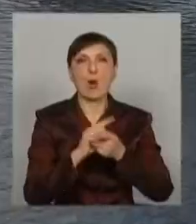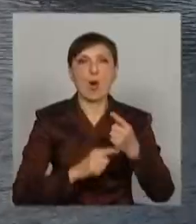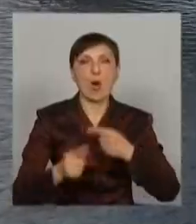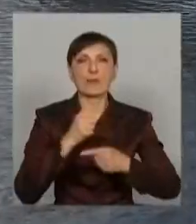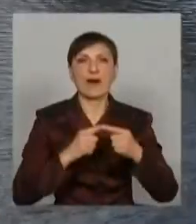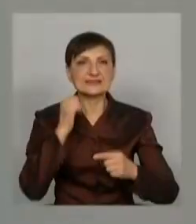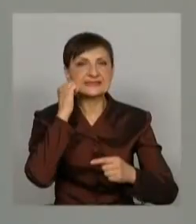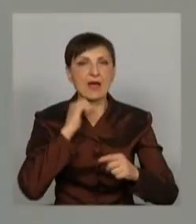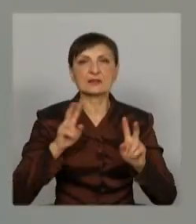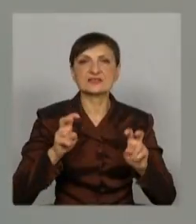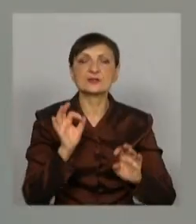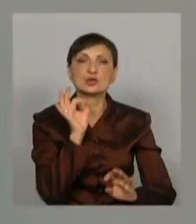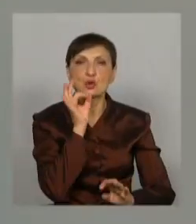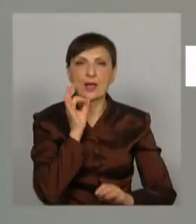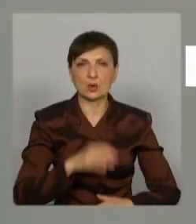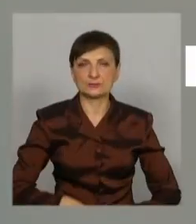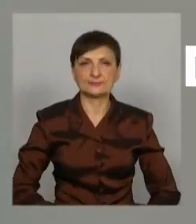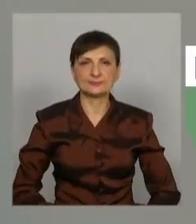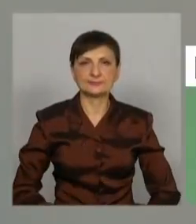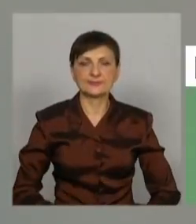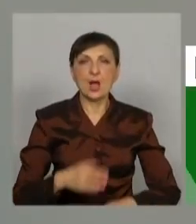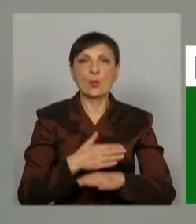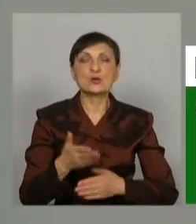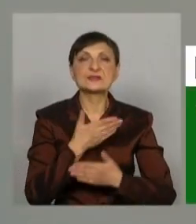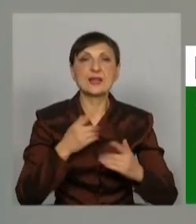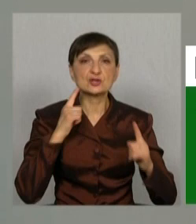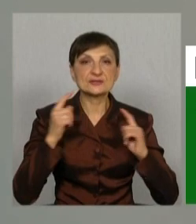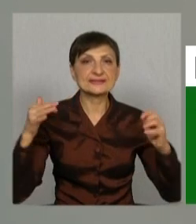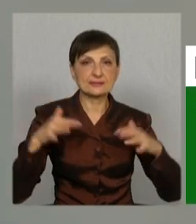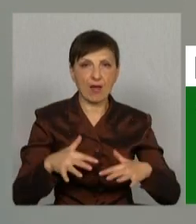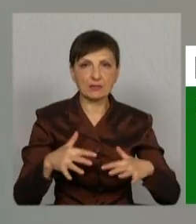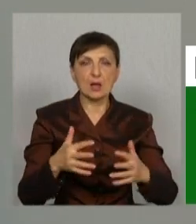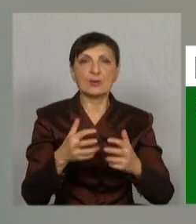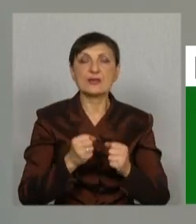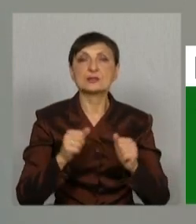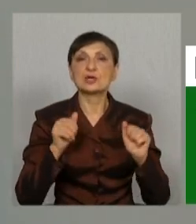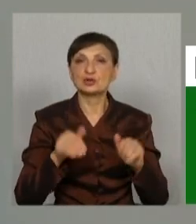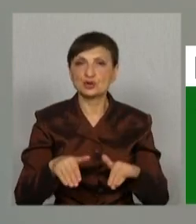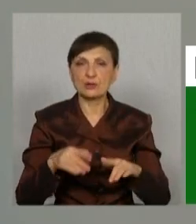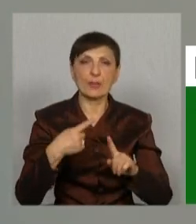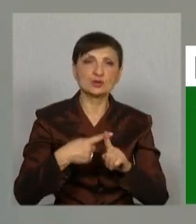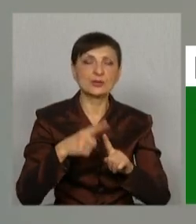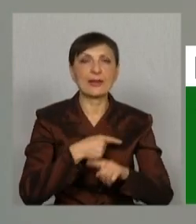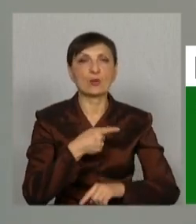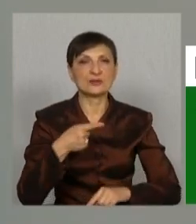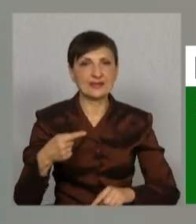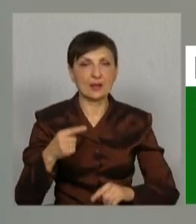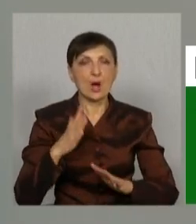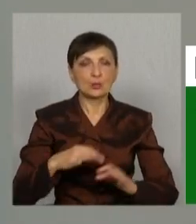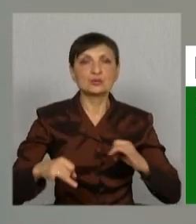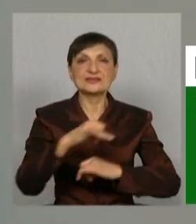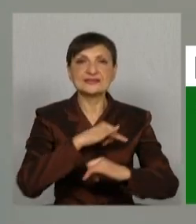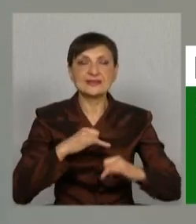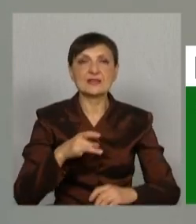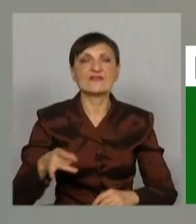еще рано после наших заседаний принятия решения положительного либо отрицательного будут заседания в